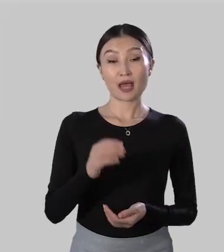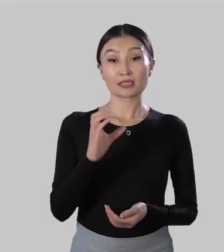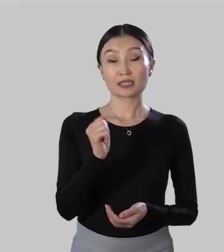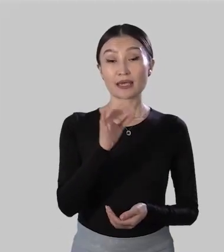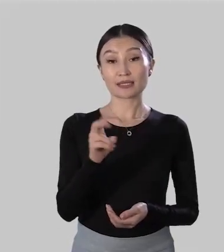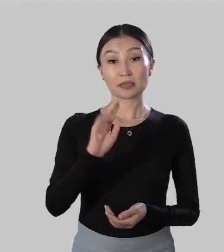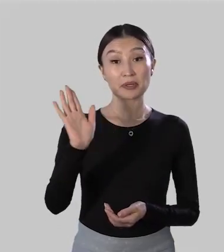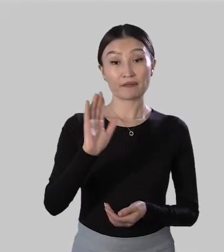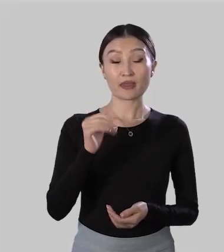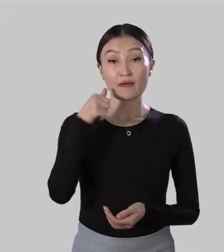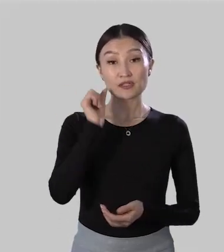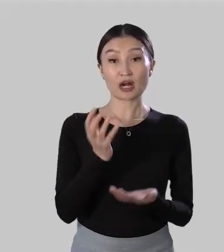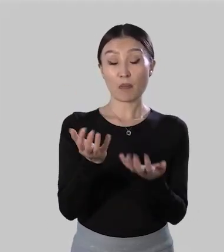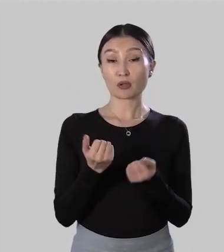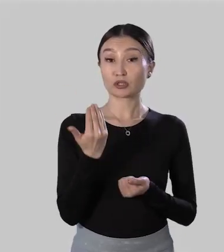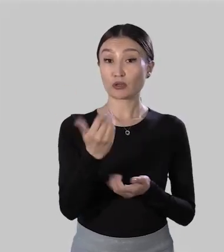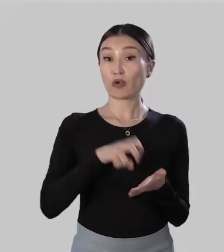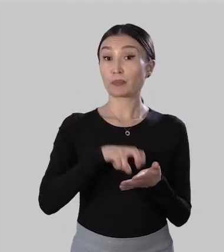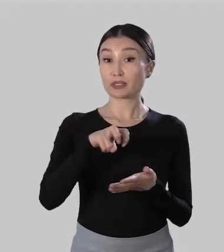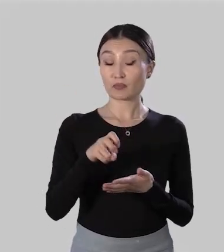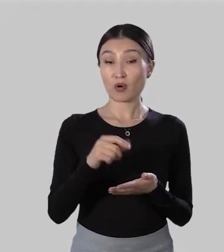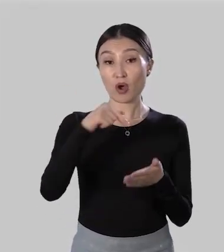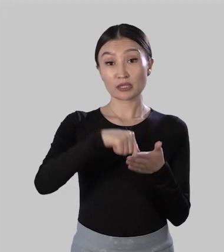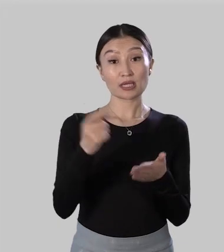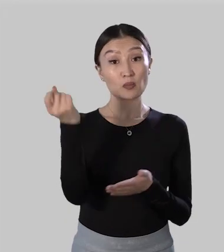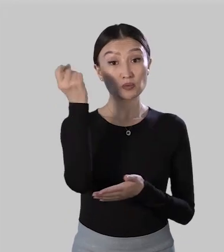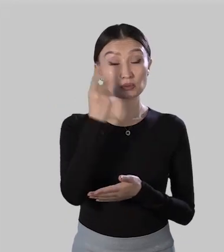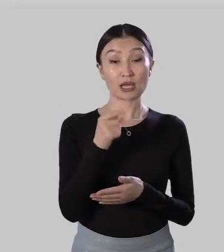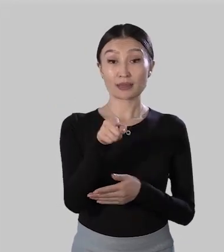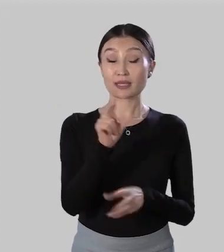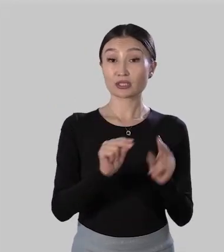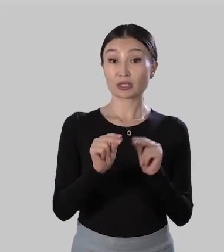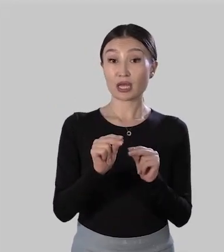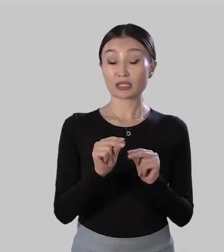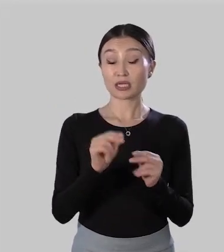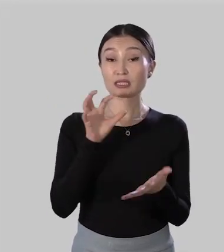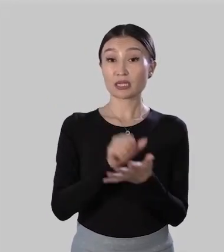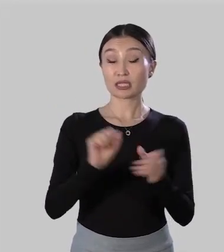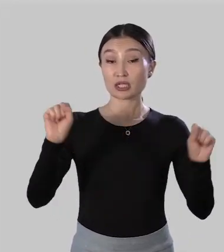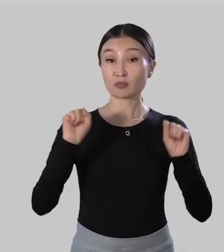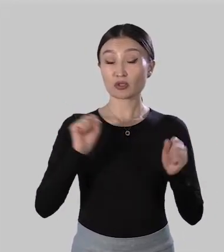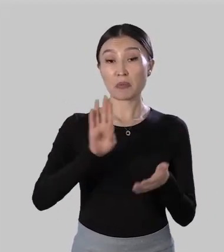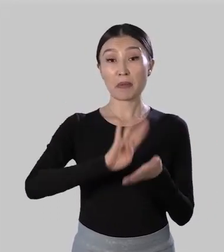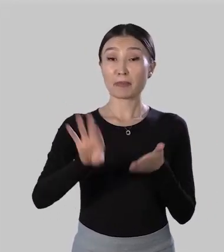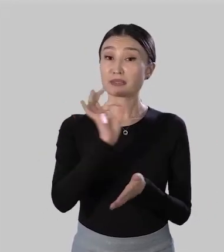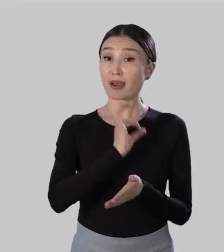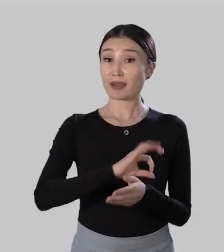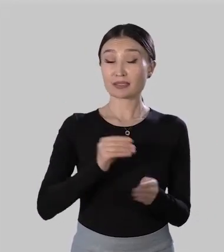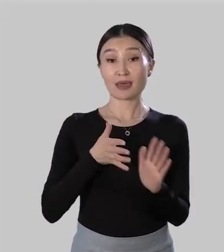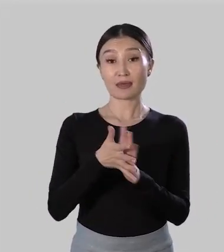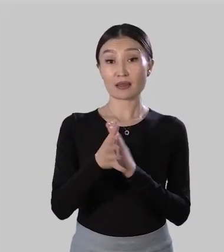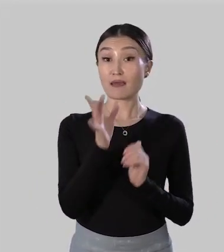Саид, привет! Вчера получил твое письмо. Из него я узнал, что ты считаешь занятия спортом бесполезной тратой